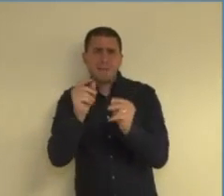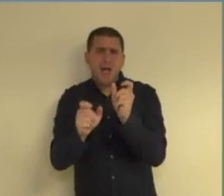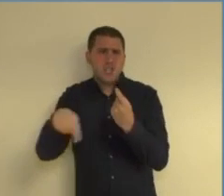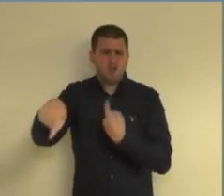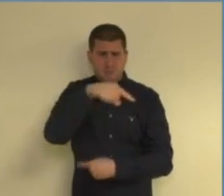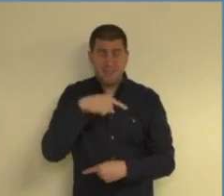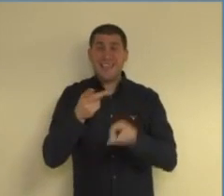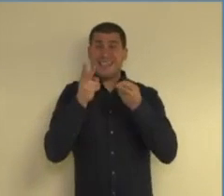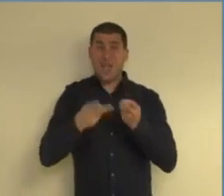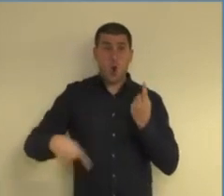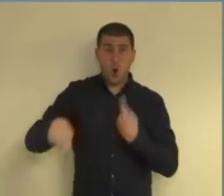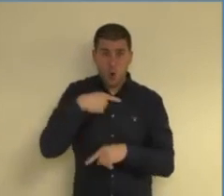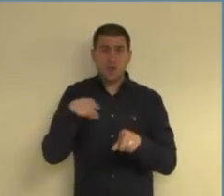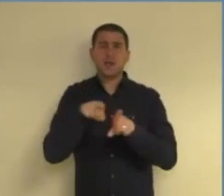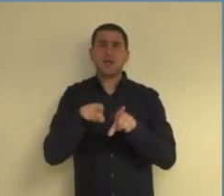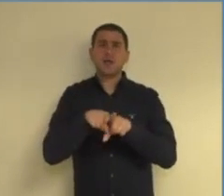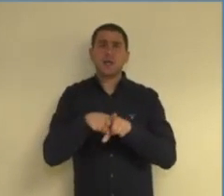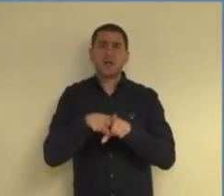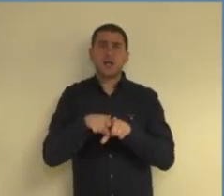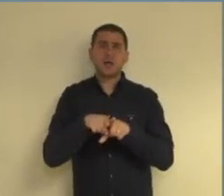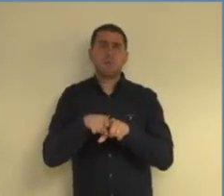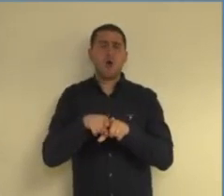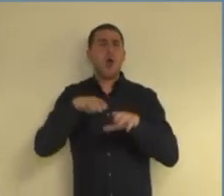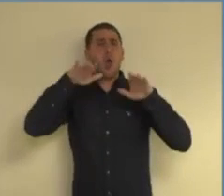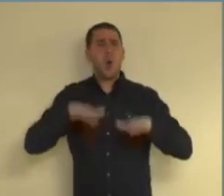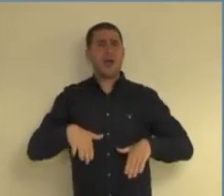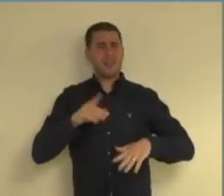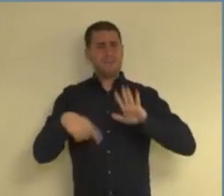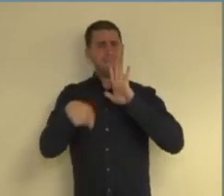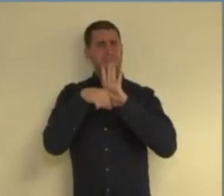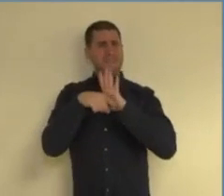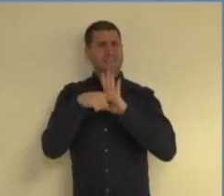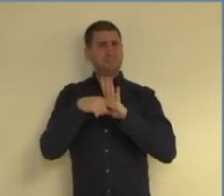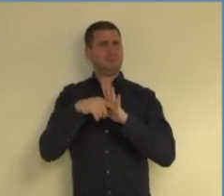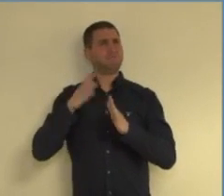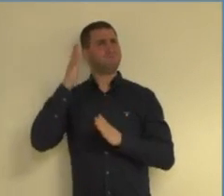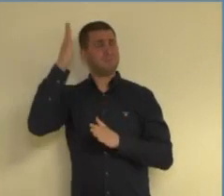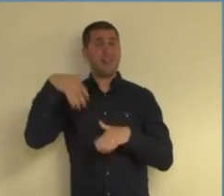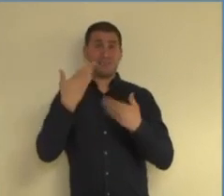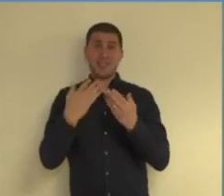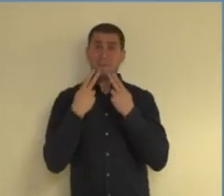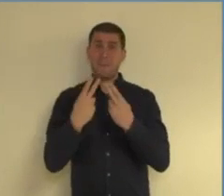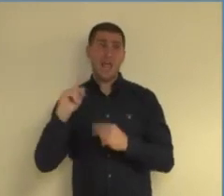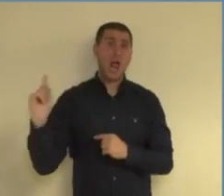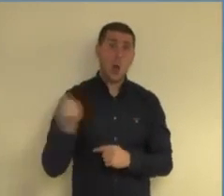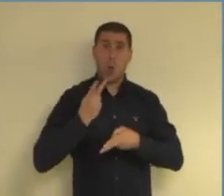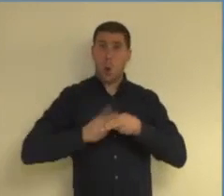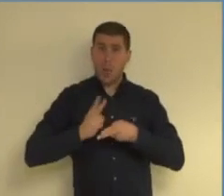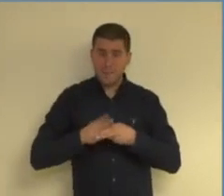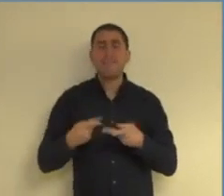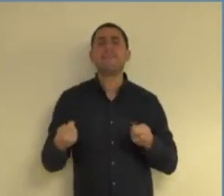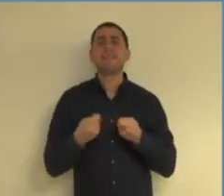אחרים. היכולת שלנו להוריד את התחזיות הקודרות לתחזיות שבהם אנחנו נדע לתת מענה לכל החולים